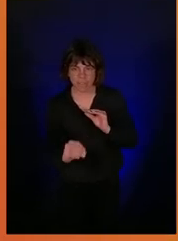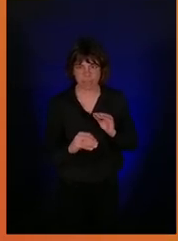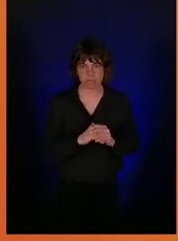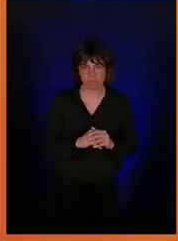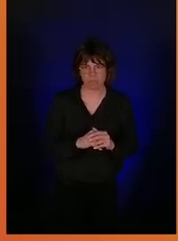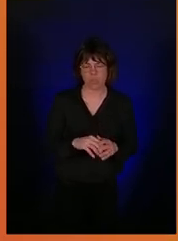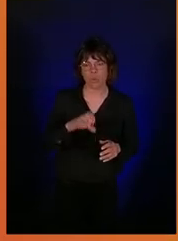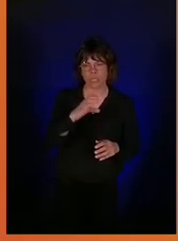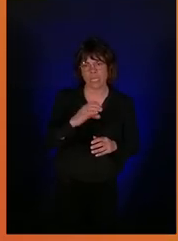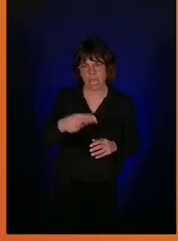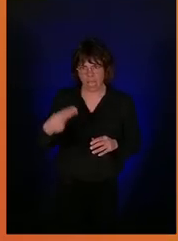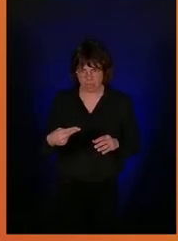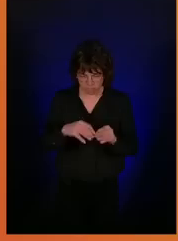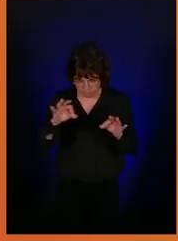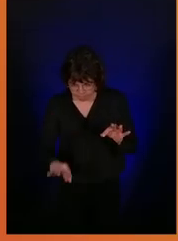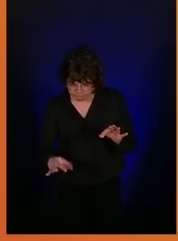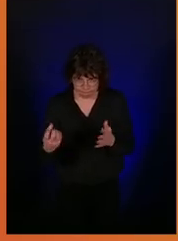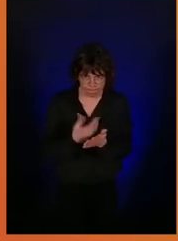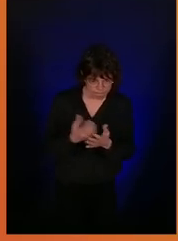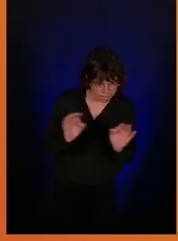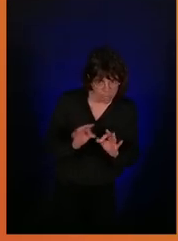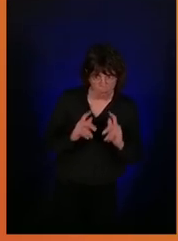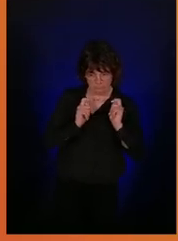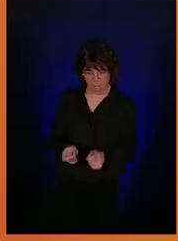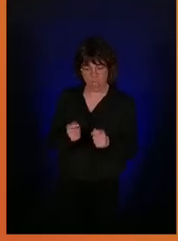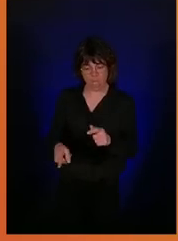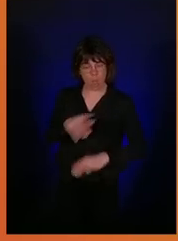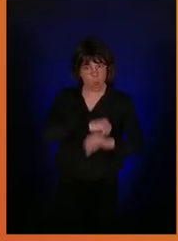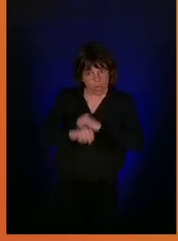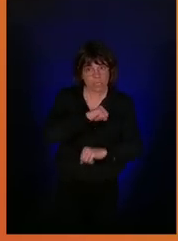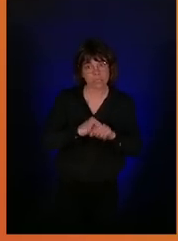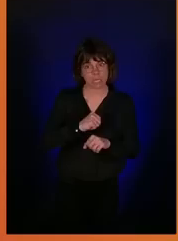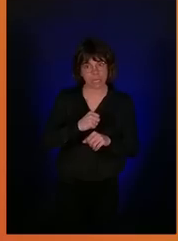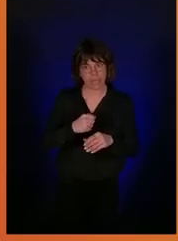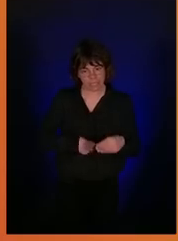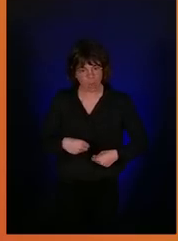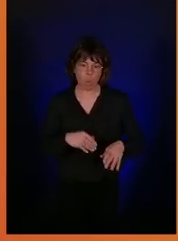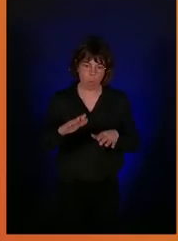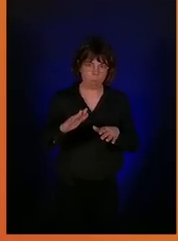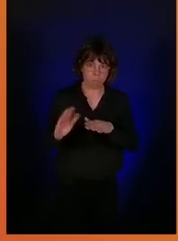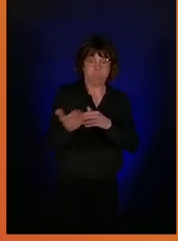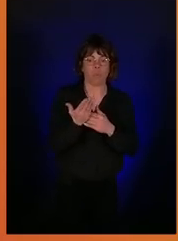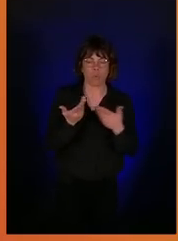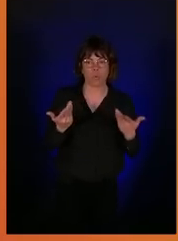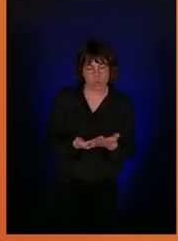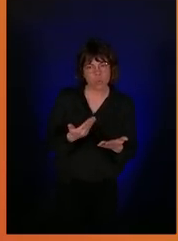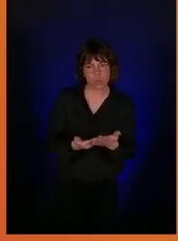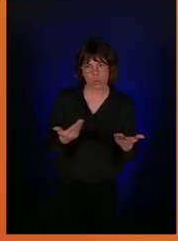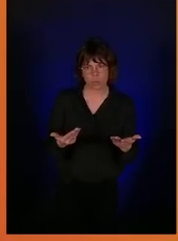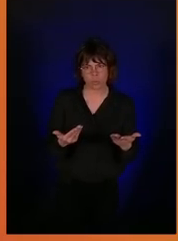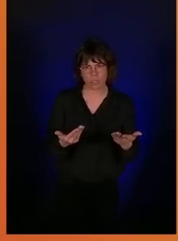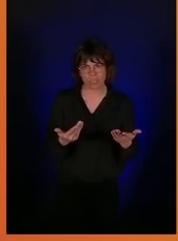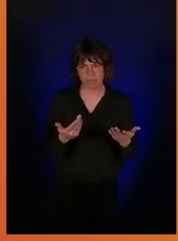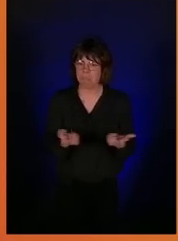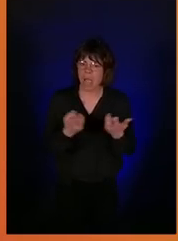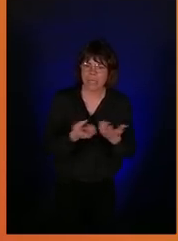dévidés de leur contenu. Lors de ce mandat, son rôle d'organisme directeur a été dévoyé, avec des ordres du jour